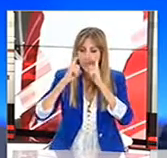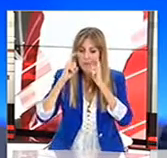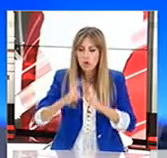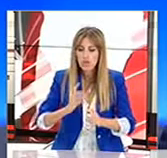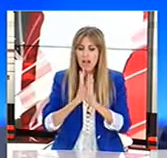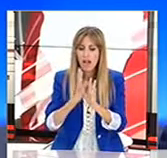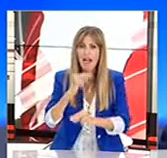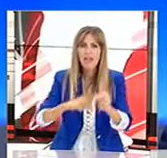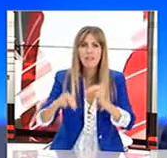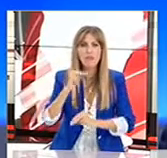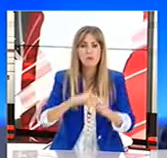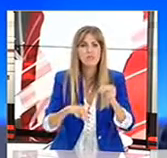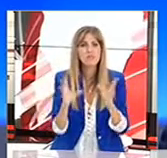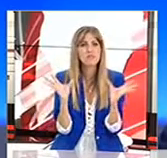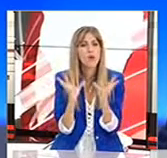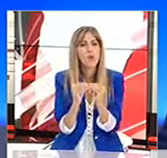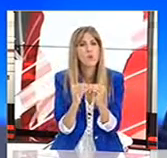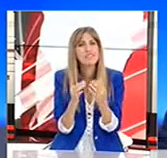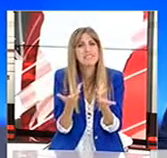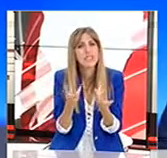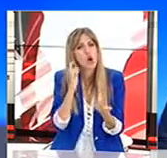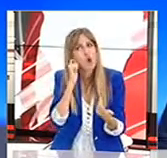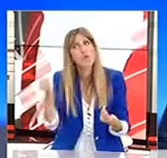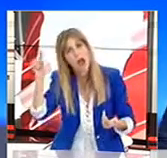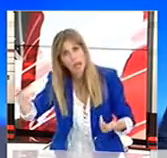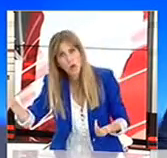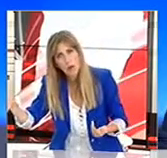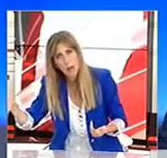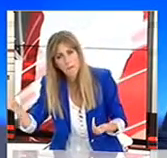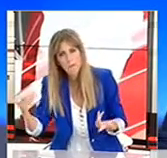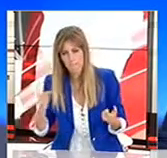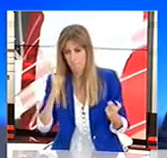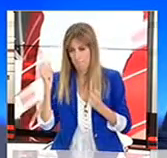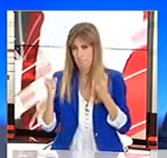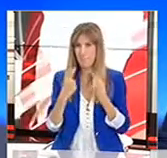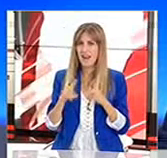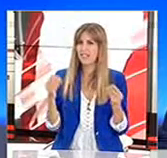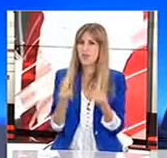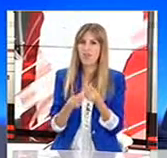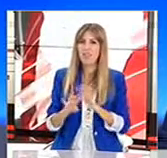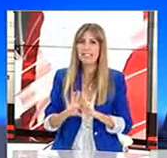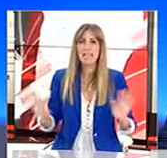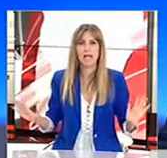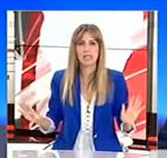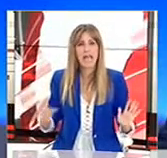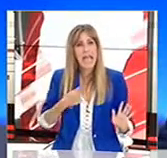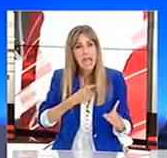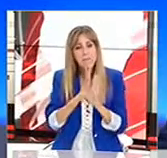θα ονομαστεί μια γειτονική χώρα, για το πώς θα αλλάξει το σύνταγμά της μια γειτονική χώρα, για το πώς